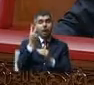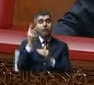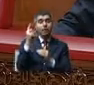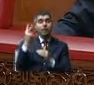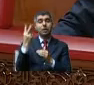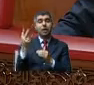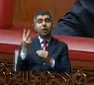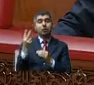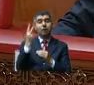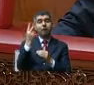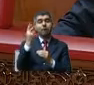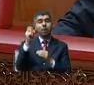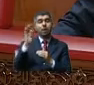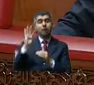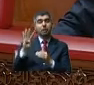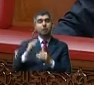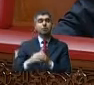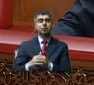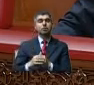2012-2013 و2013-2014.